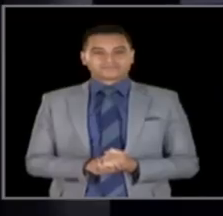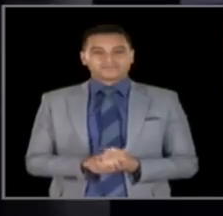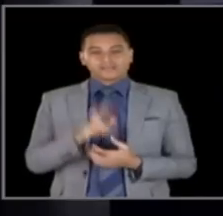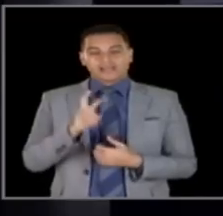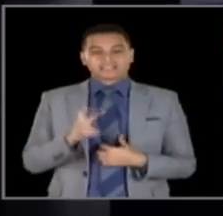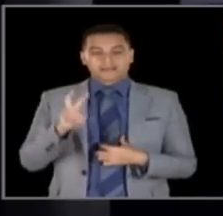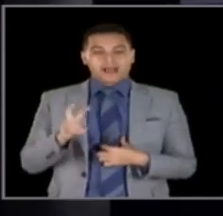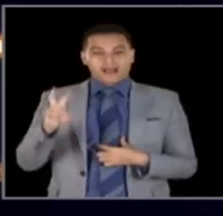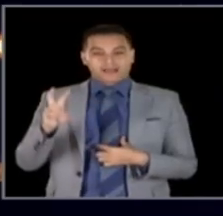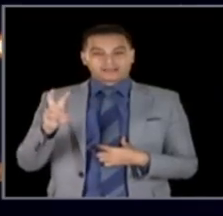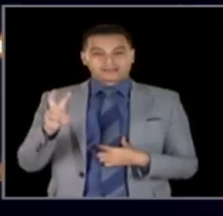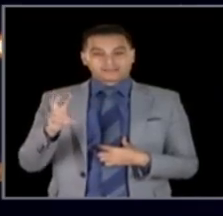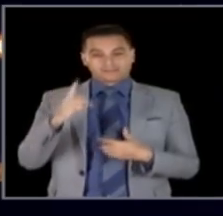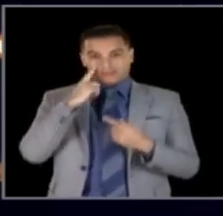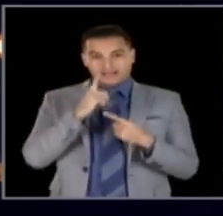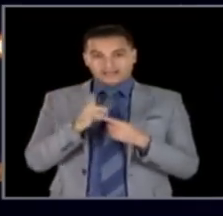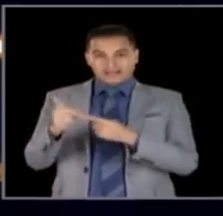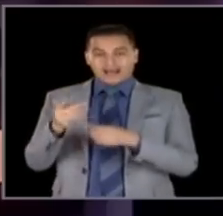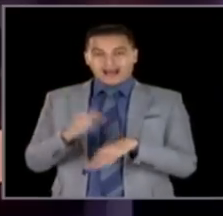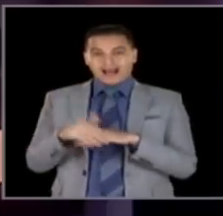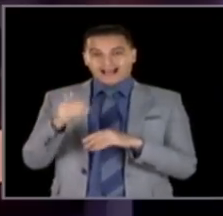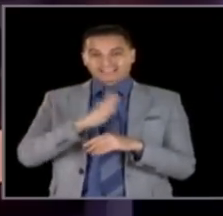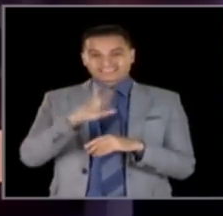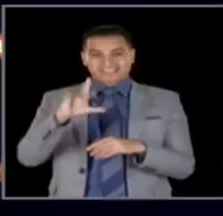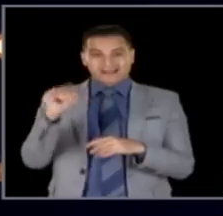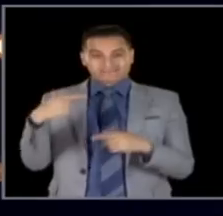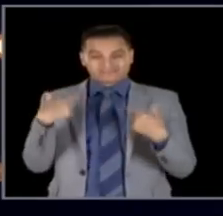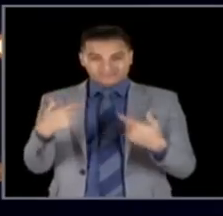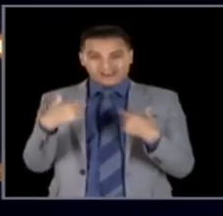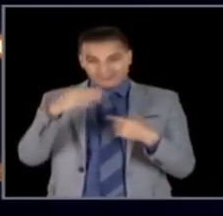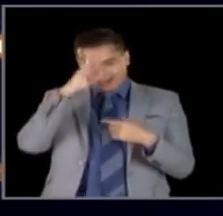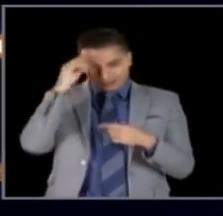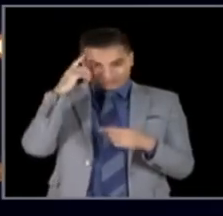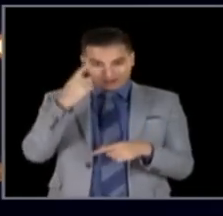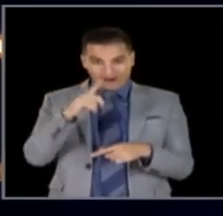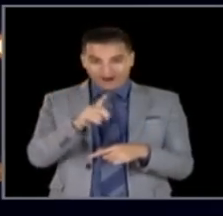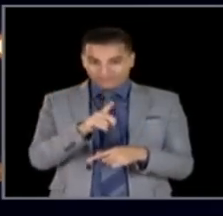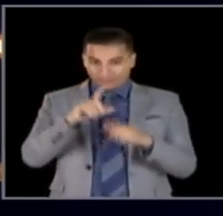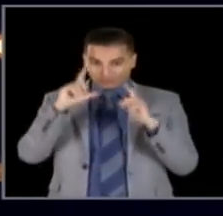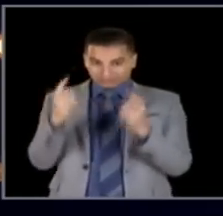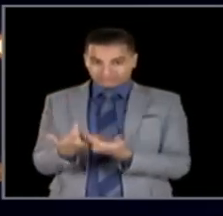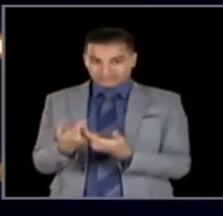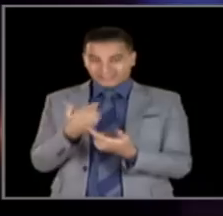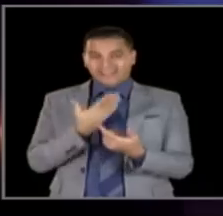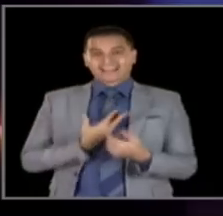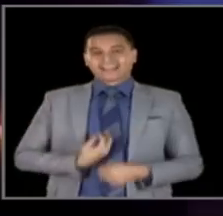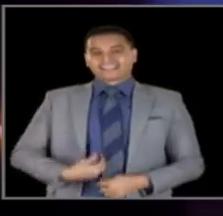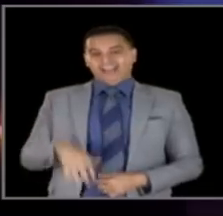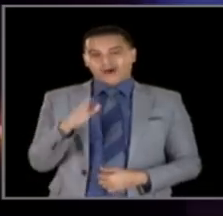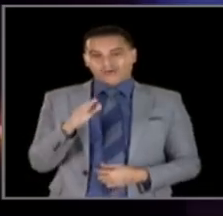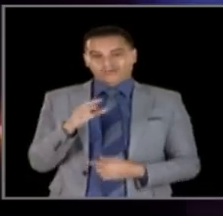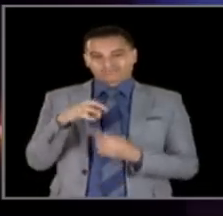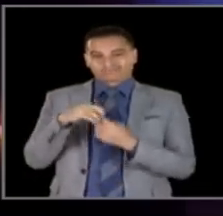ثلاث سبعات عينيكوا على اسلام جابر، يعني لو تعرفوا تقبضوا عليه هترتاحوا.